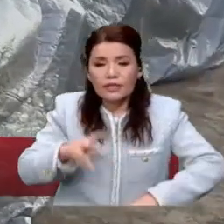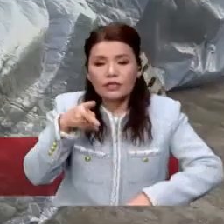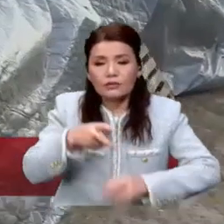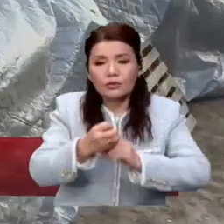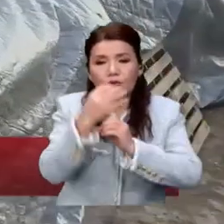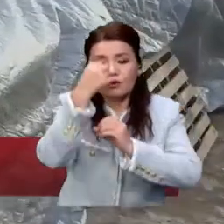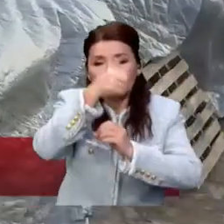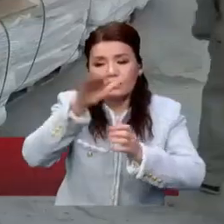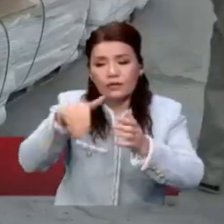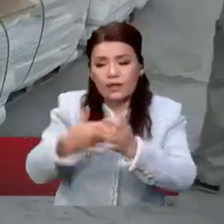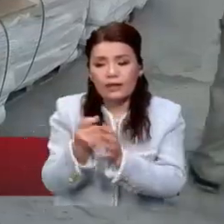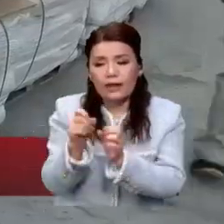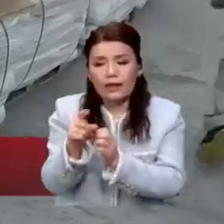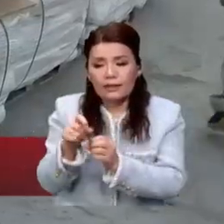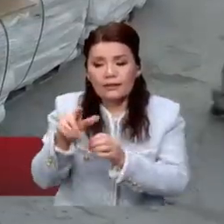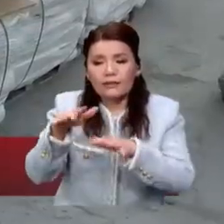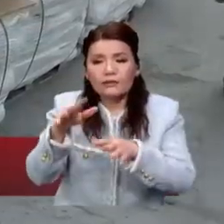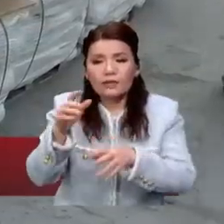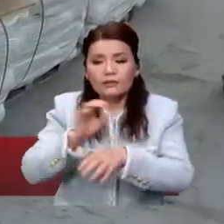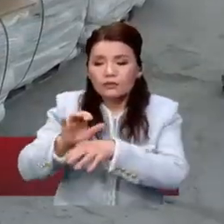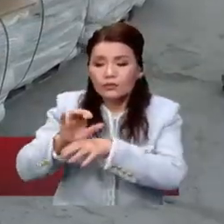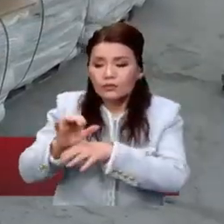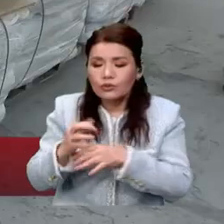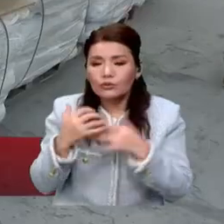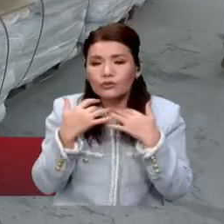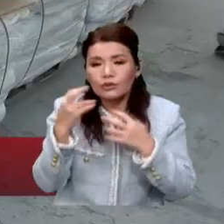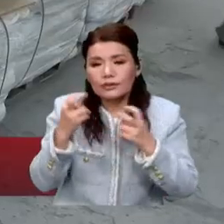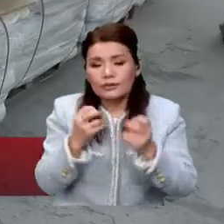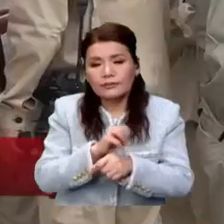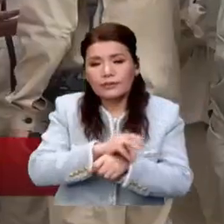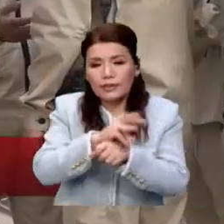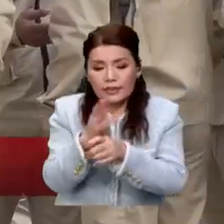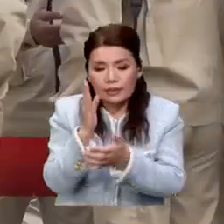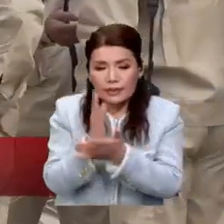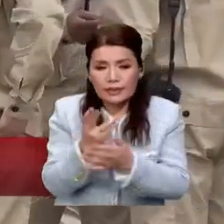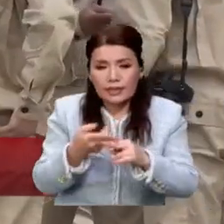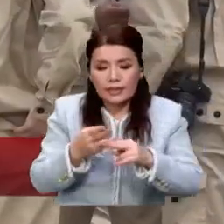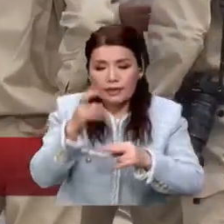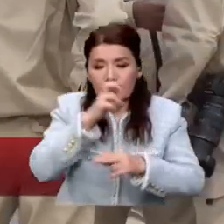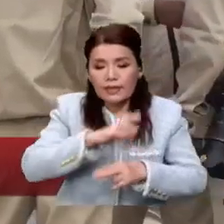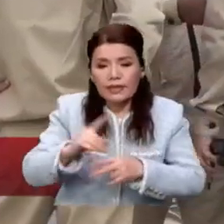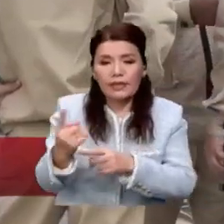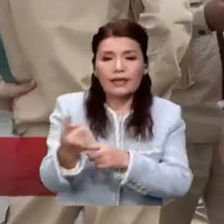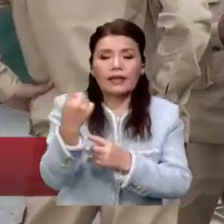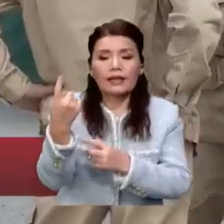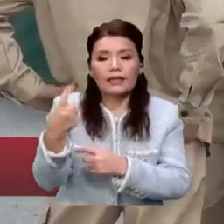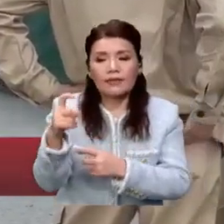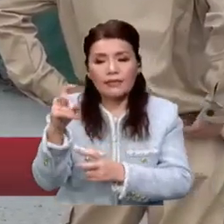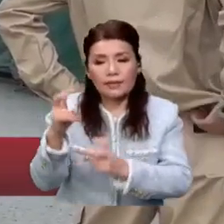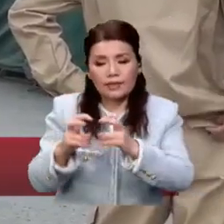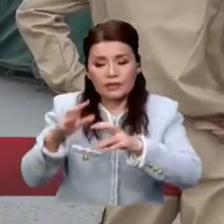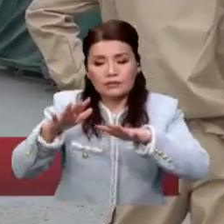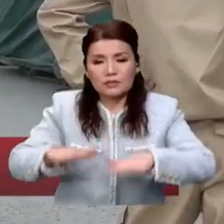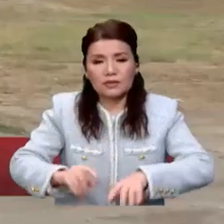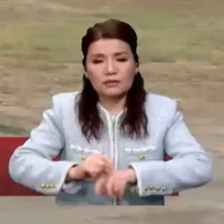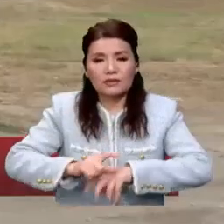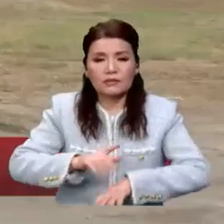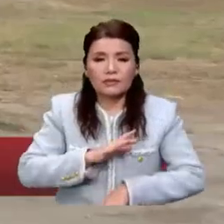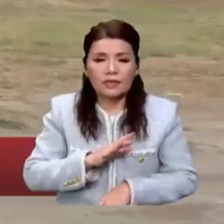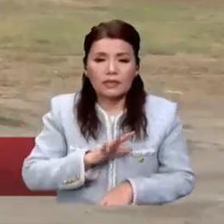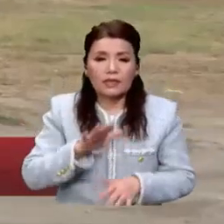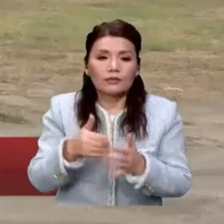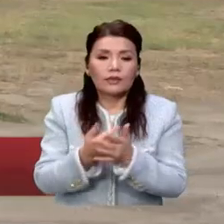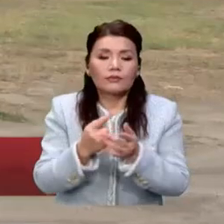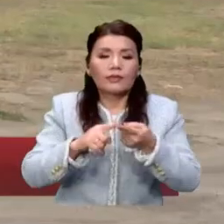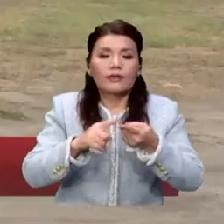жылдан бері елдегі алтын шығаратын зауыттардың сұранысын өтеп жүр. Былайша айтқанда, елдегі жалғыз ірі химиялық кешенге айналды.